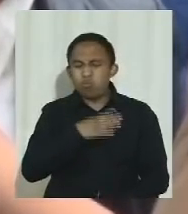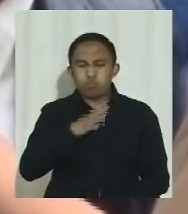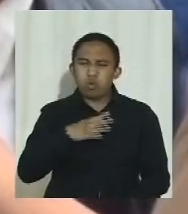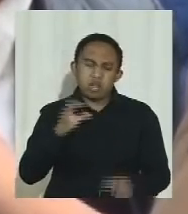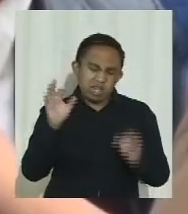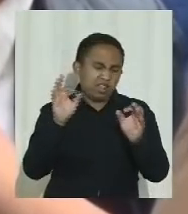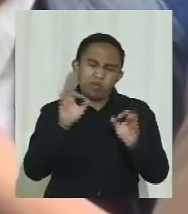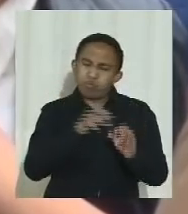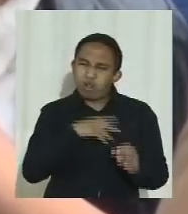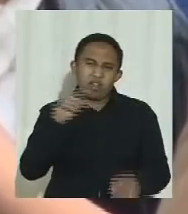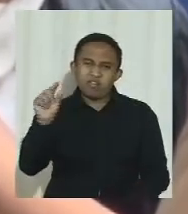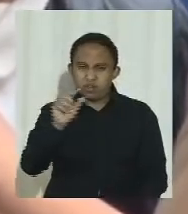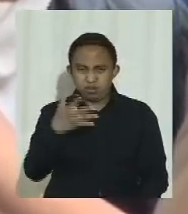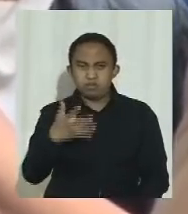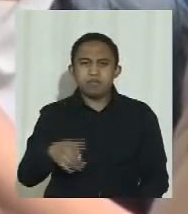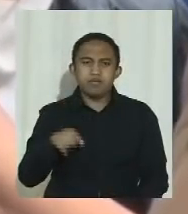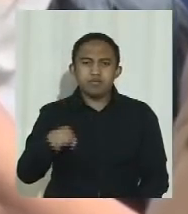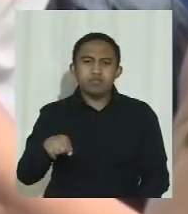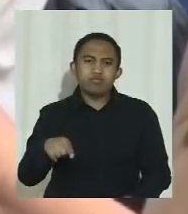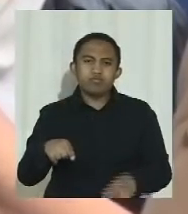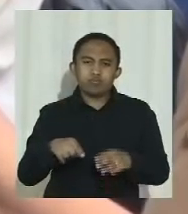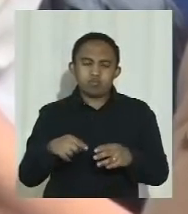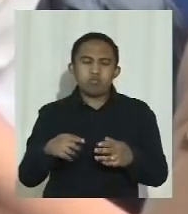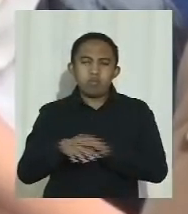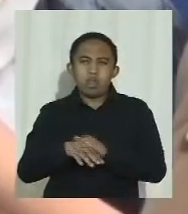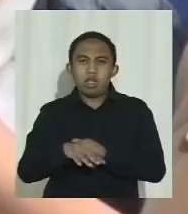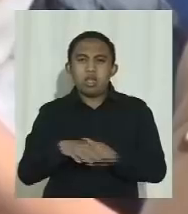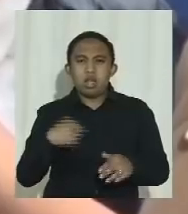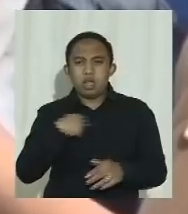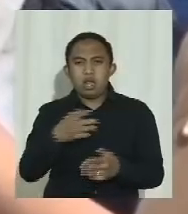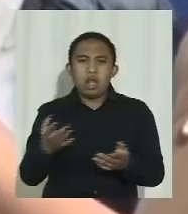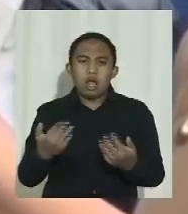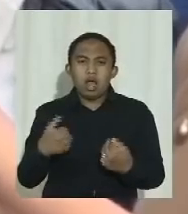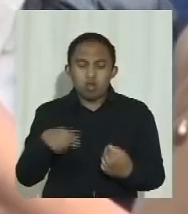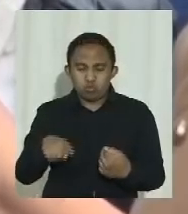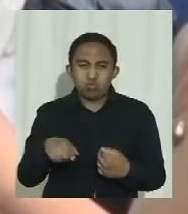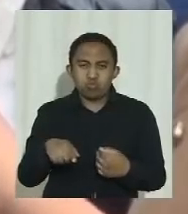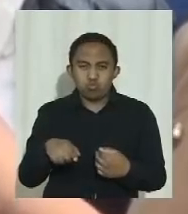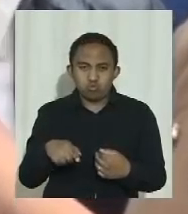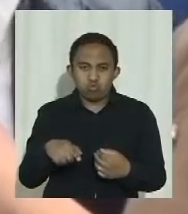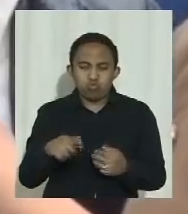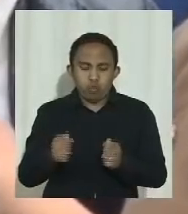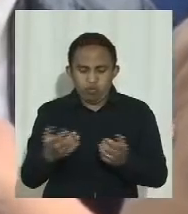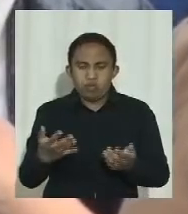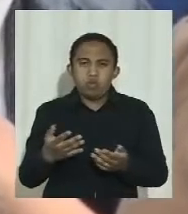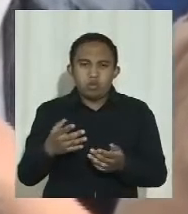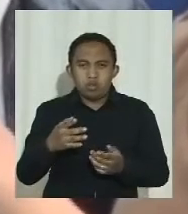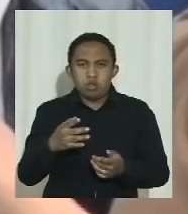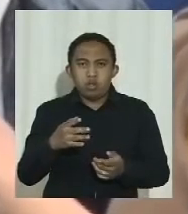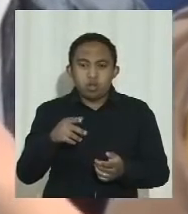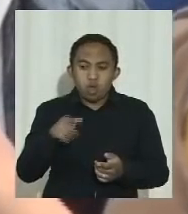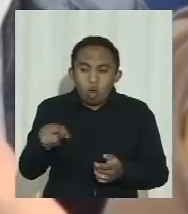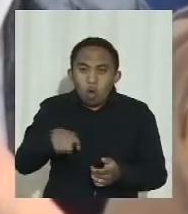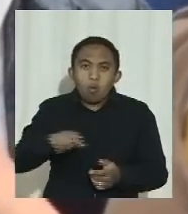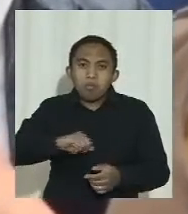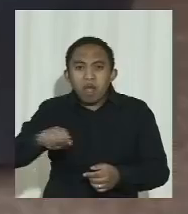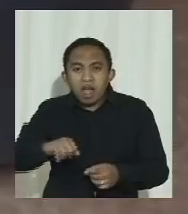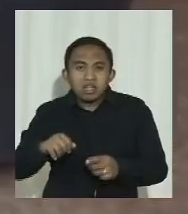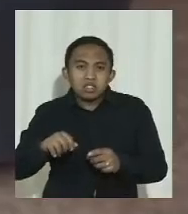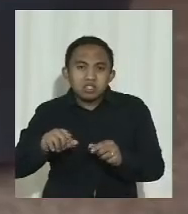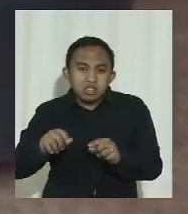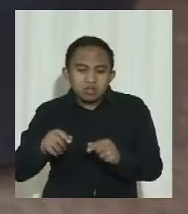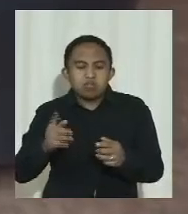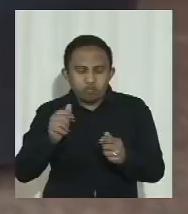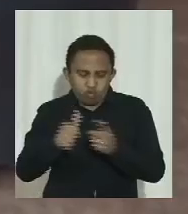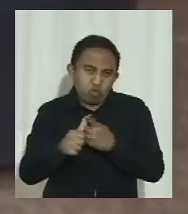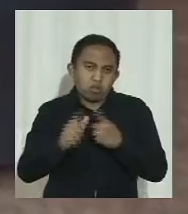fampitana n'ilay teknôlôjia ho antsika malagasy satria misy zany ny fifanana izay atao amin'izay mikirakiran'io rehetrarehetra zany malagasy